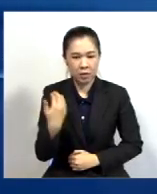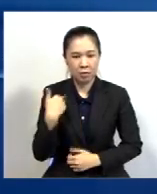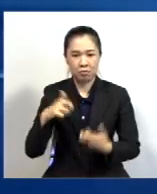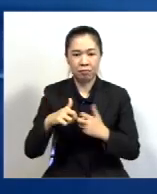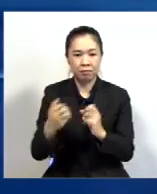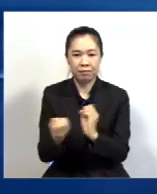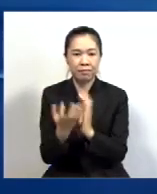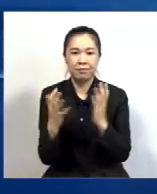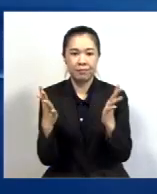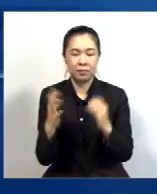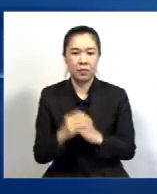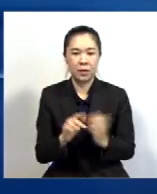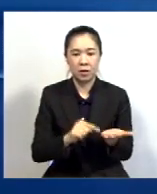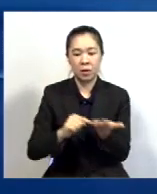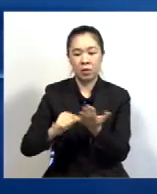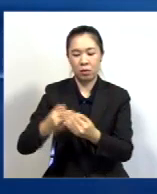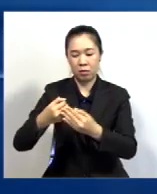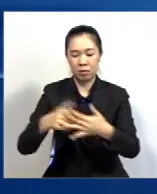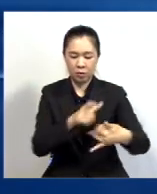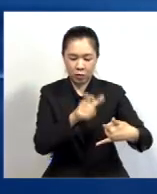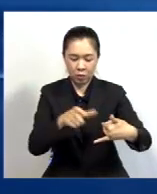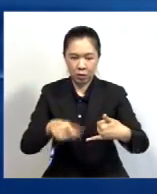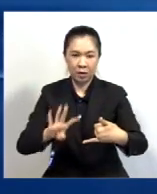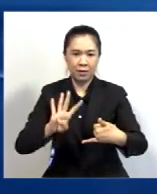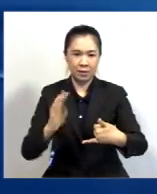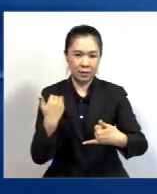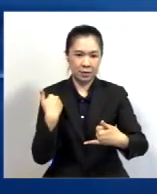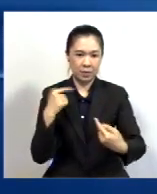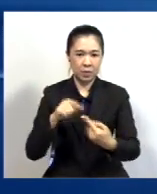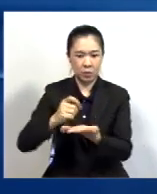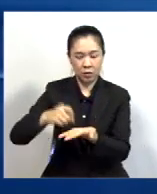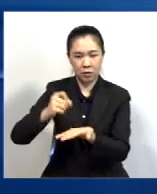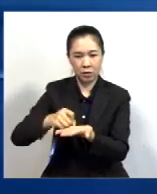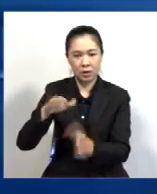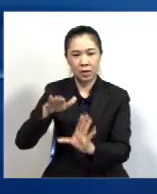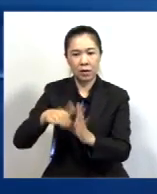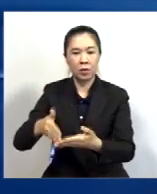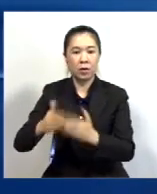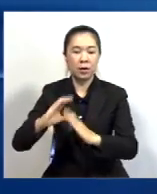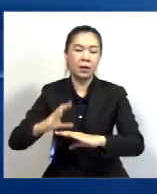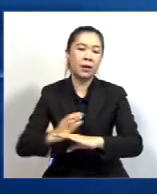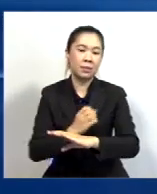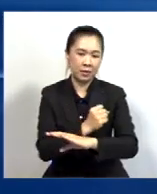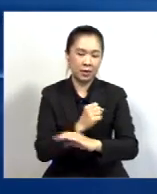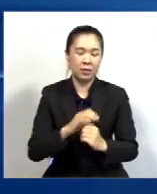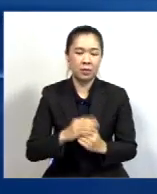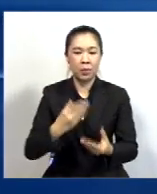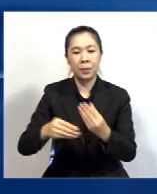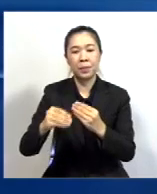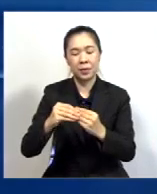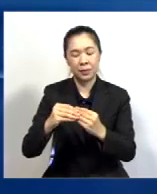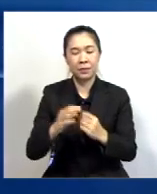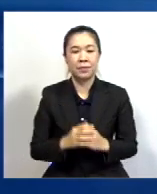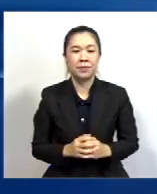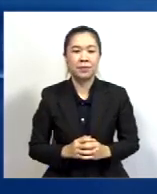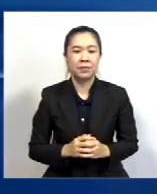ไม่ทั้งผู้ถูกร้องทั้ง4ก็ไม่ได้มีการกระทำอื่นใดนอกเหนือจากการจดทะเบียนจัดตั้งพรรคการเมืองผู้ร้องที่1เพิ่มเติมขึ้นอีกในภายหลัง